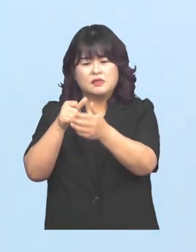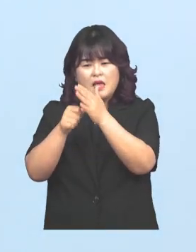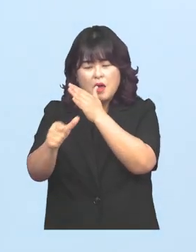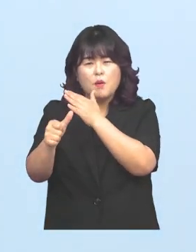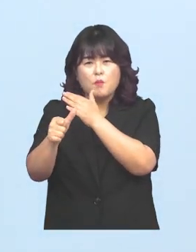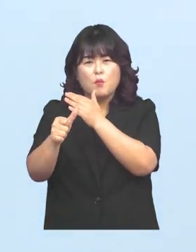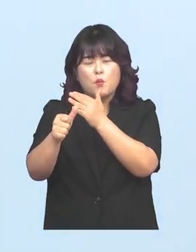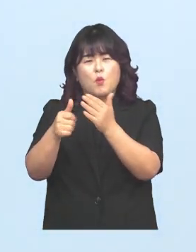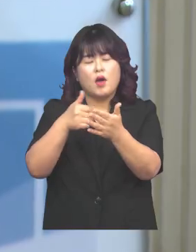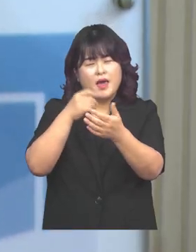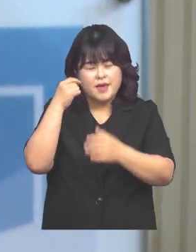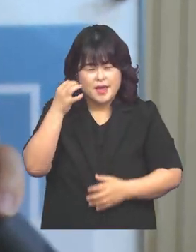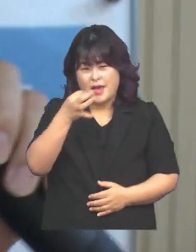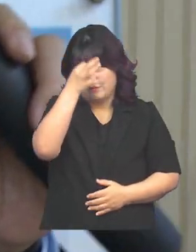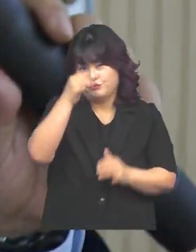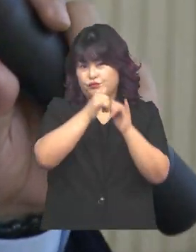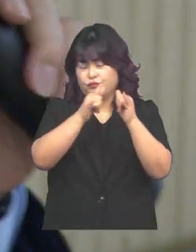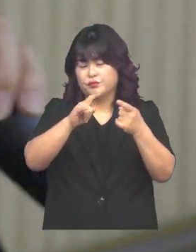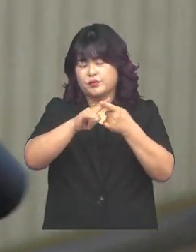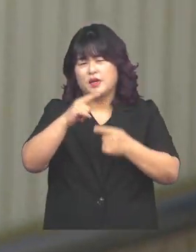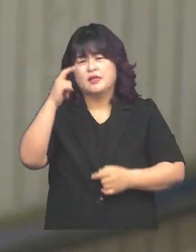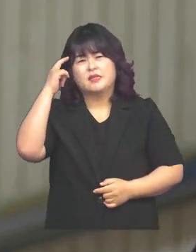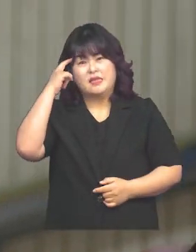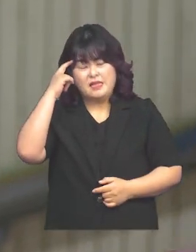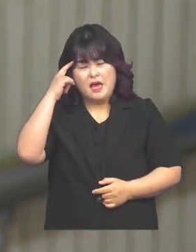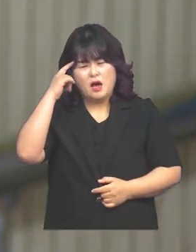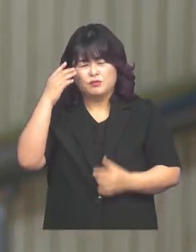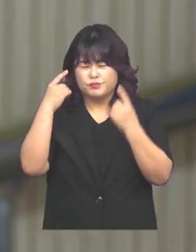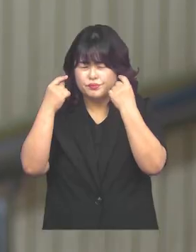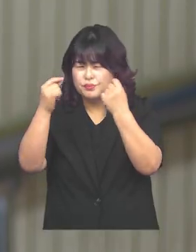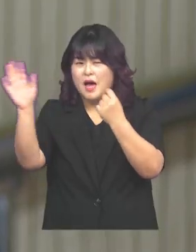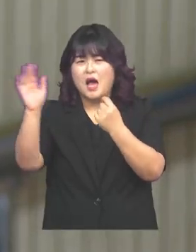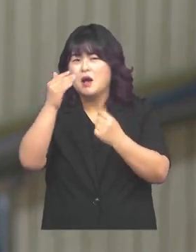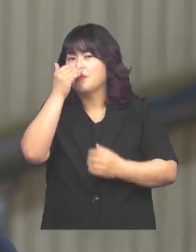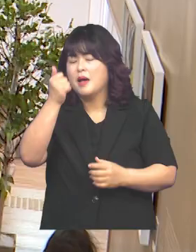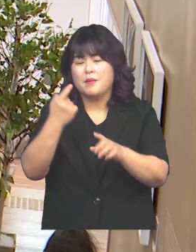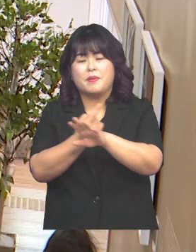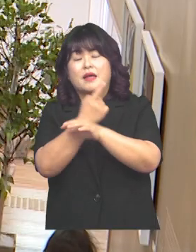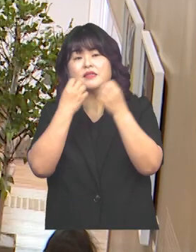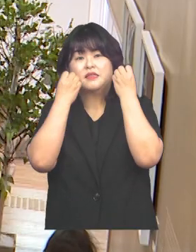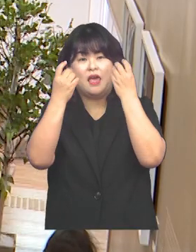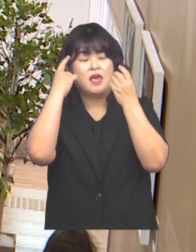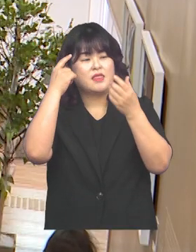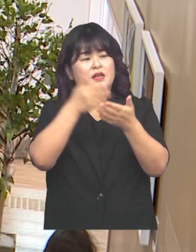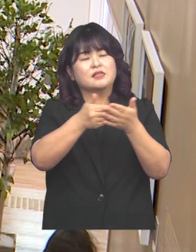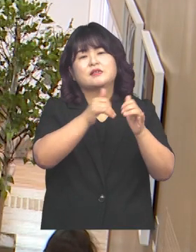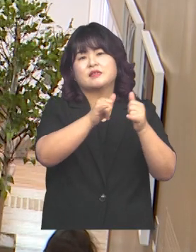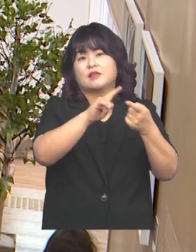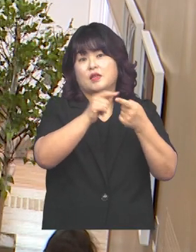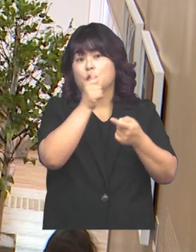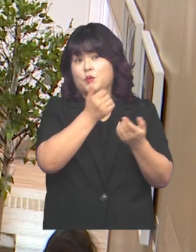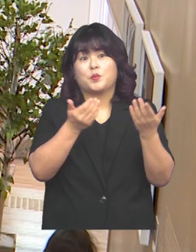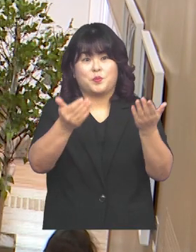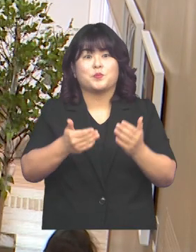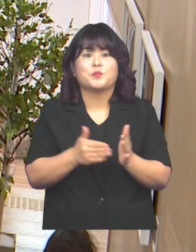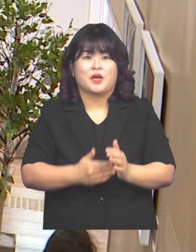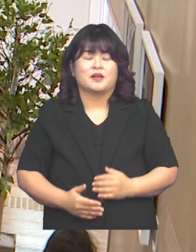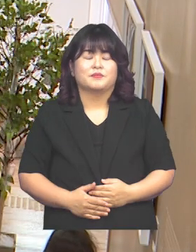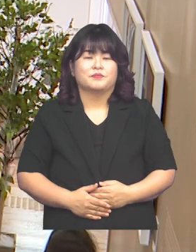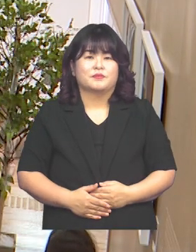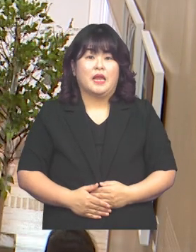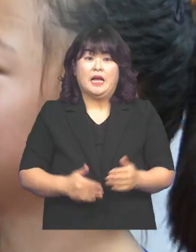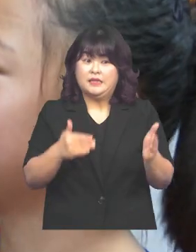예술가와 새로운 시각으로 고정관념을 벗어나 명작을 남긴 화가들을 소개했습니다. 특강을 마친